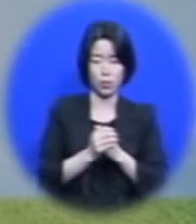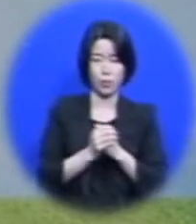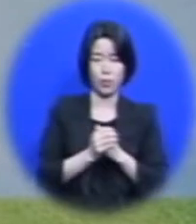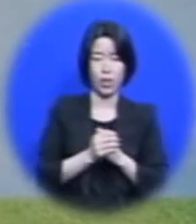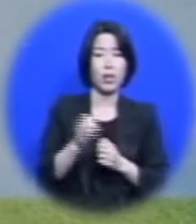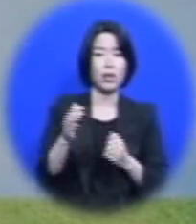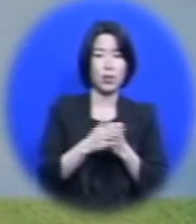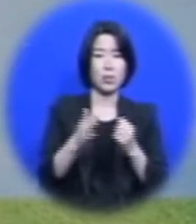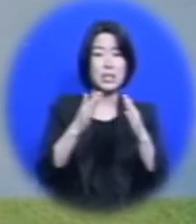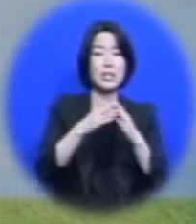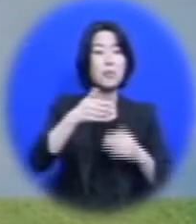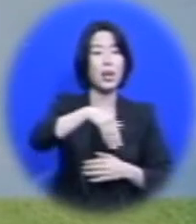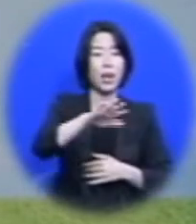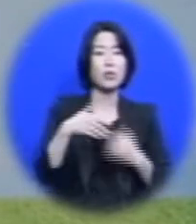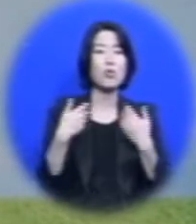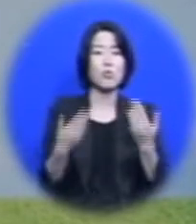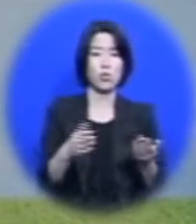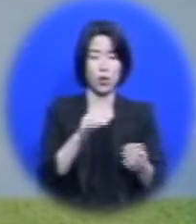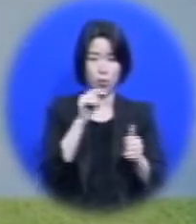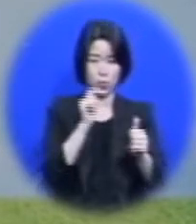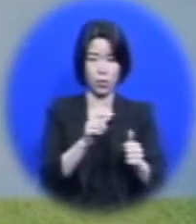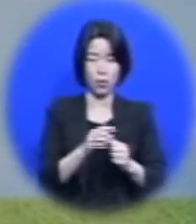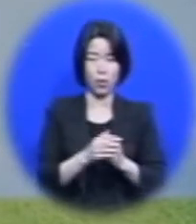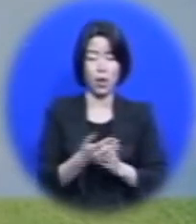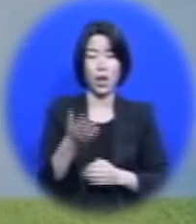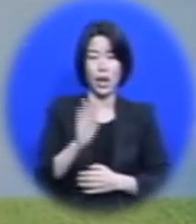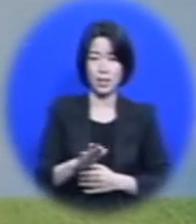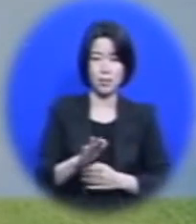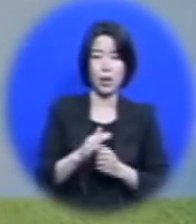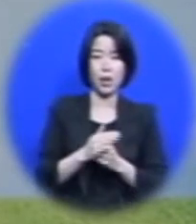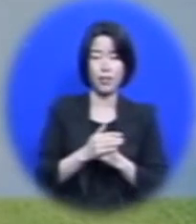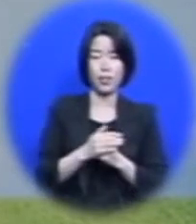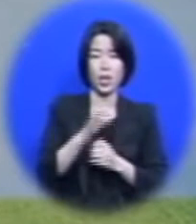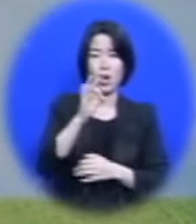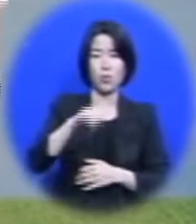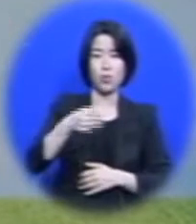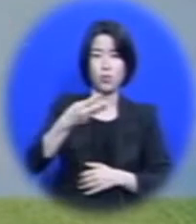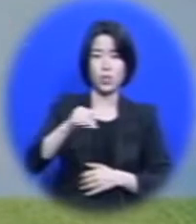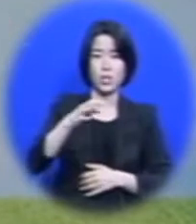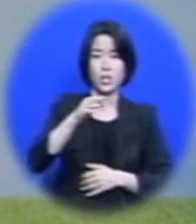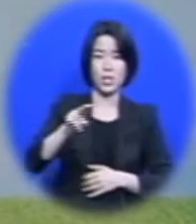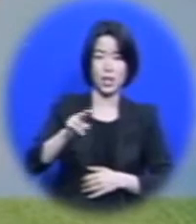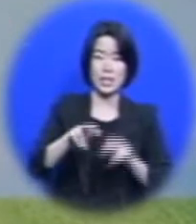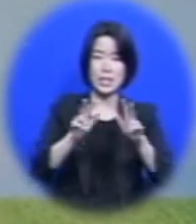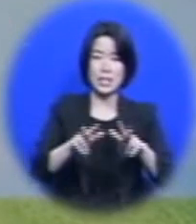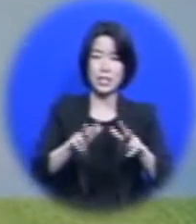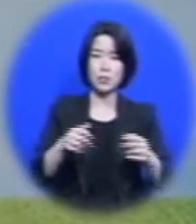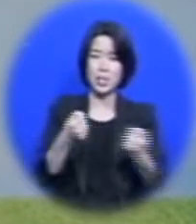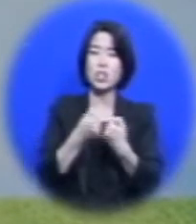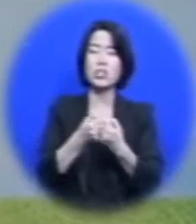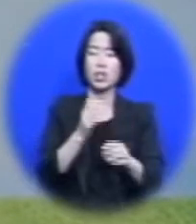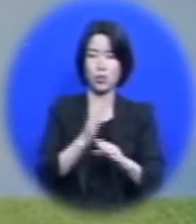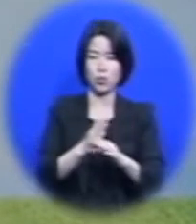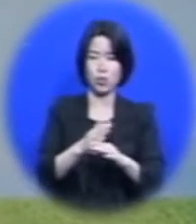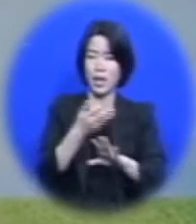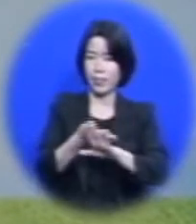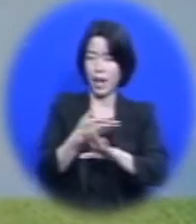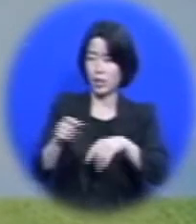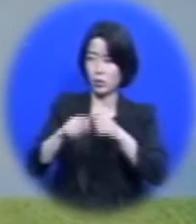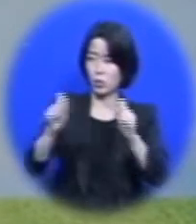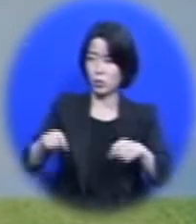가서 쉬라고 그럽니다. 근데 이 우리아는 지금이 전쟁 중이고 우리 동료들은 다 지금 전쟁터에